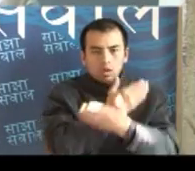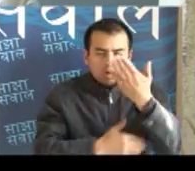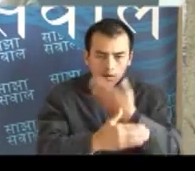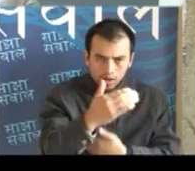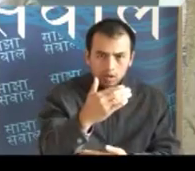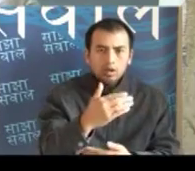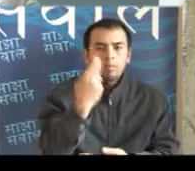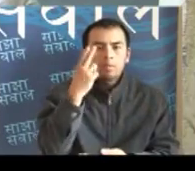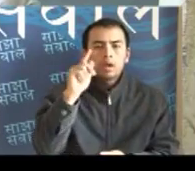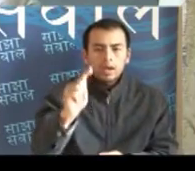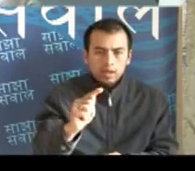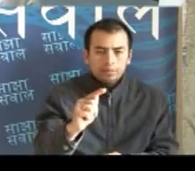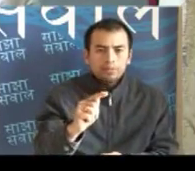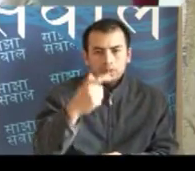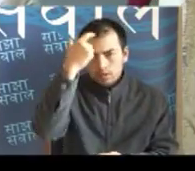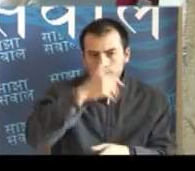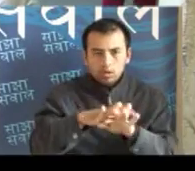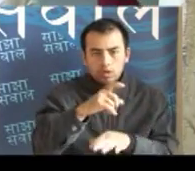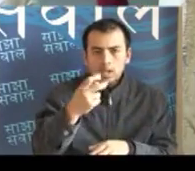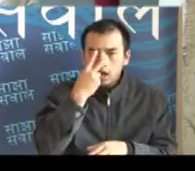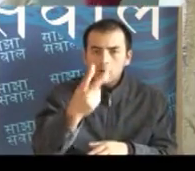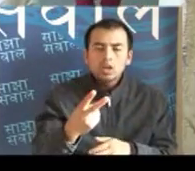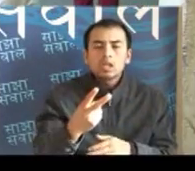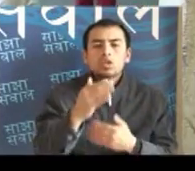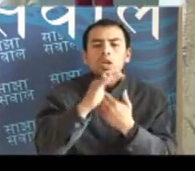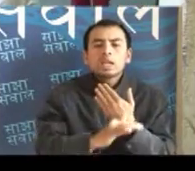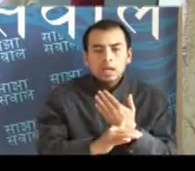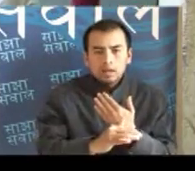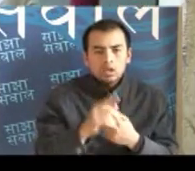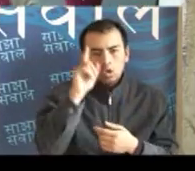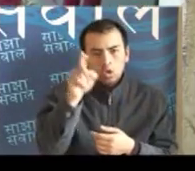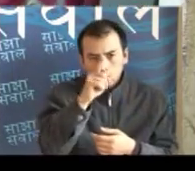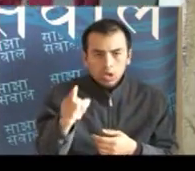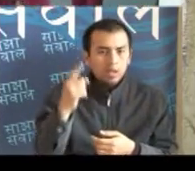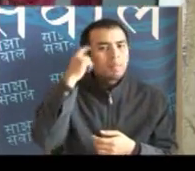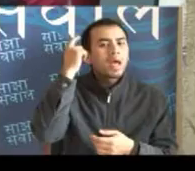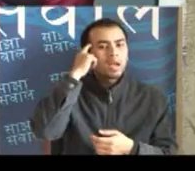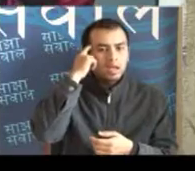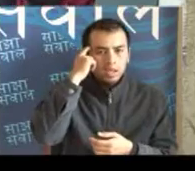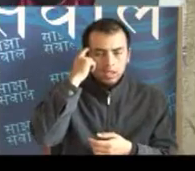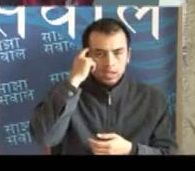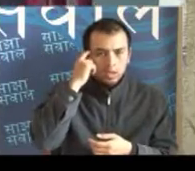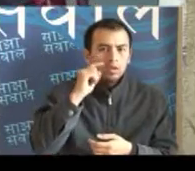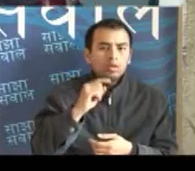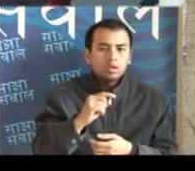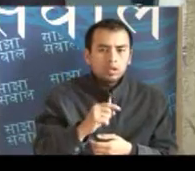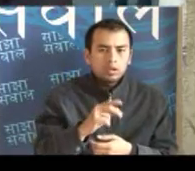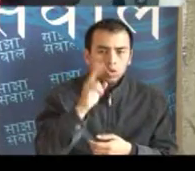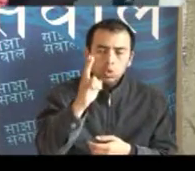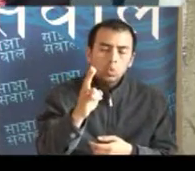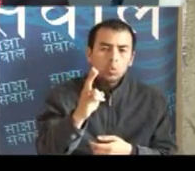अपाङ्ग भएका व्यक्तिहरूलाई हेर्ने दृष्टिकोण गलत मानसिकता छ नि,